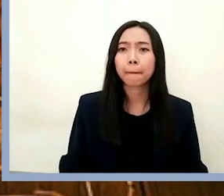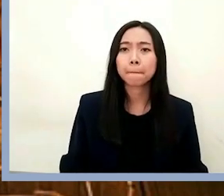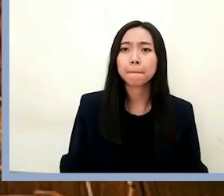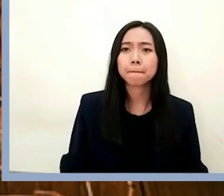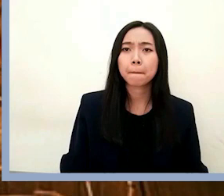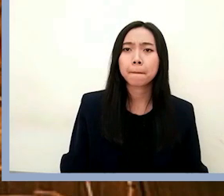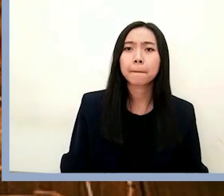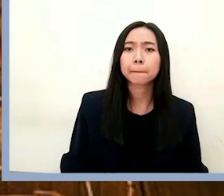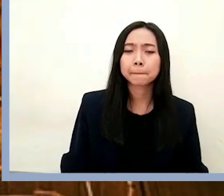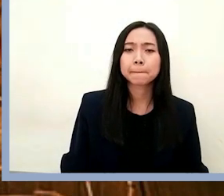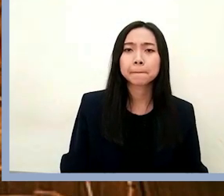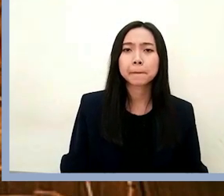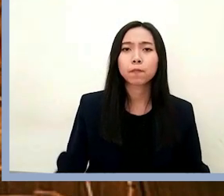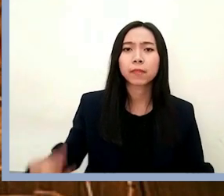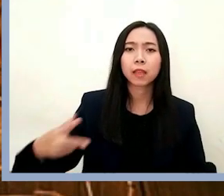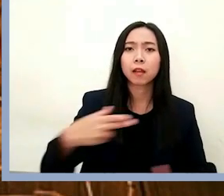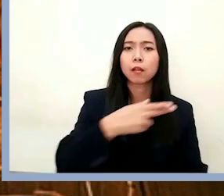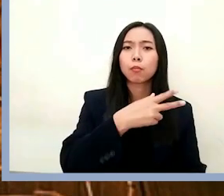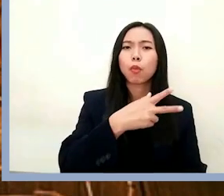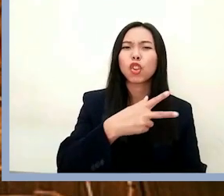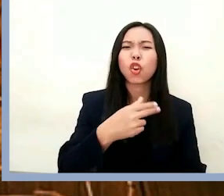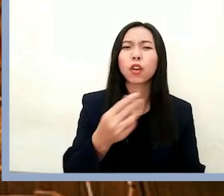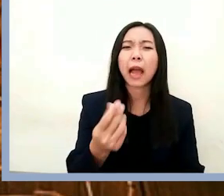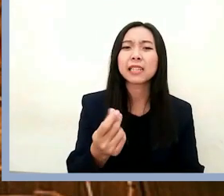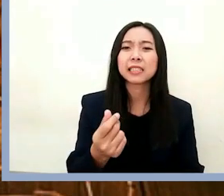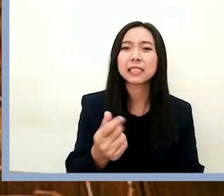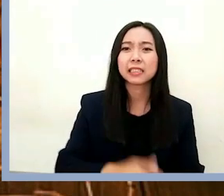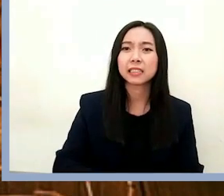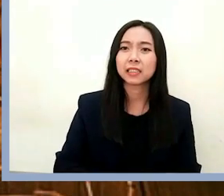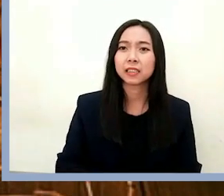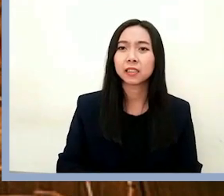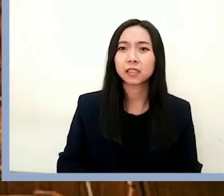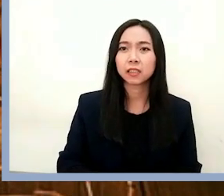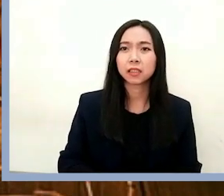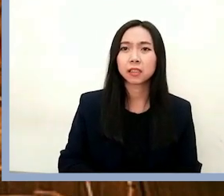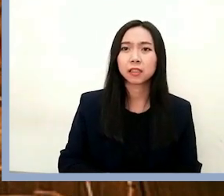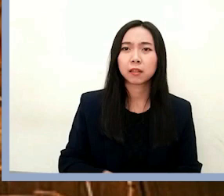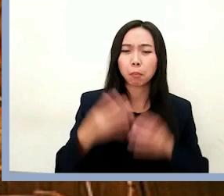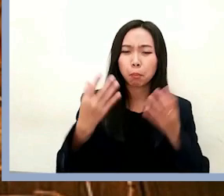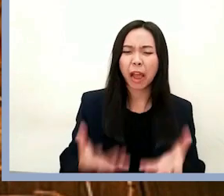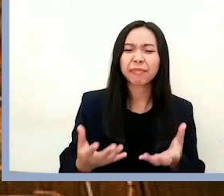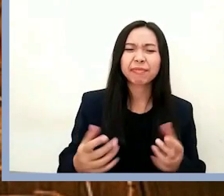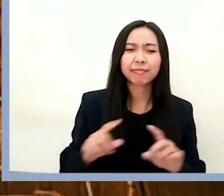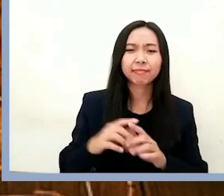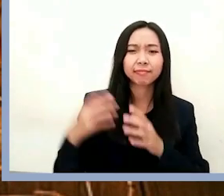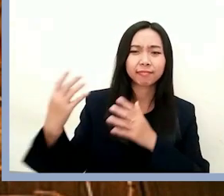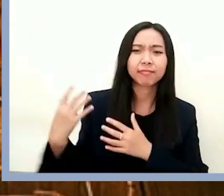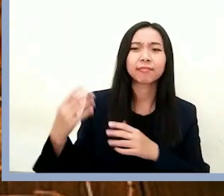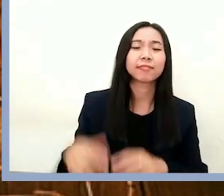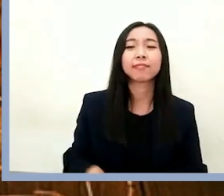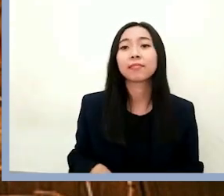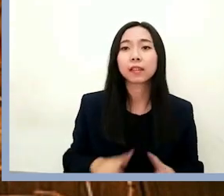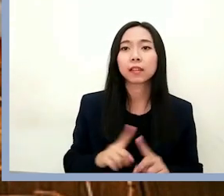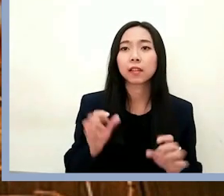gaji dipotong saudara-saudara sampai saya pelajari ya tentang peraturan terus tidak ada itu Siapa yang